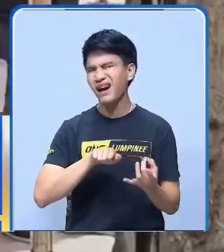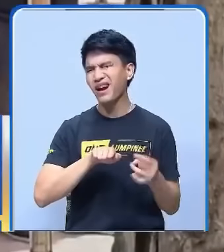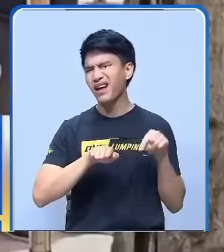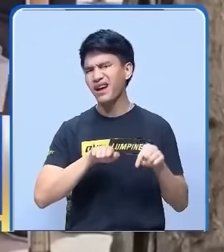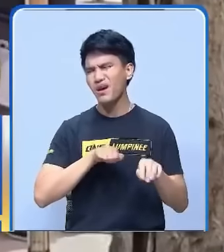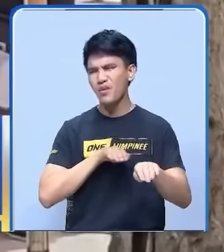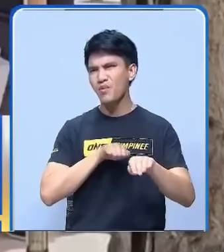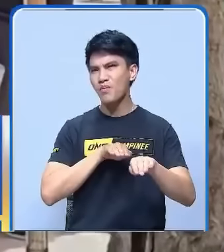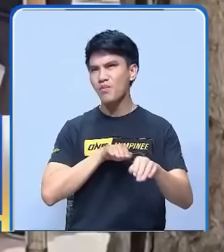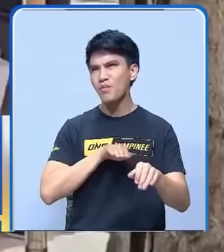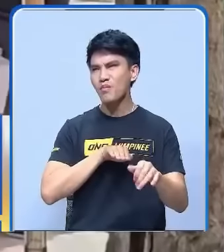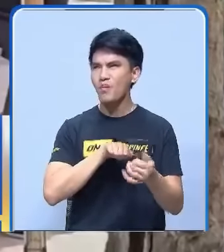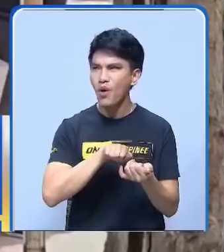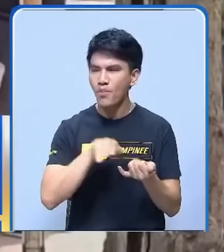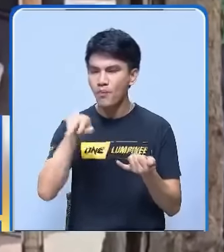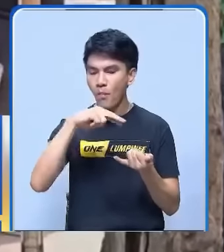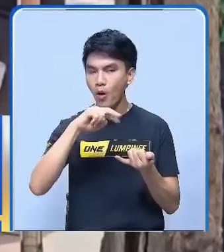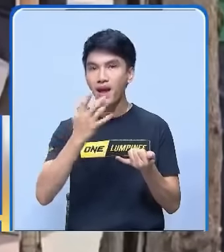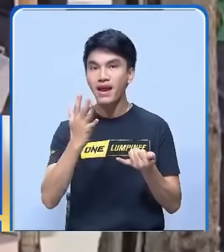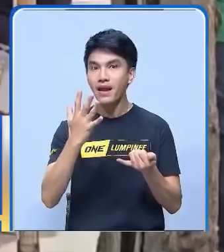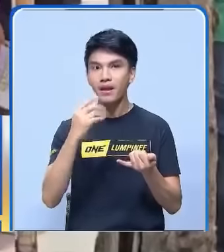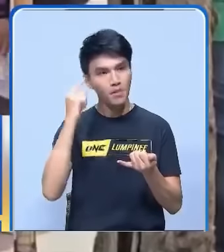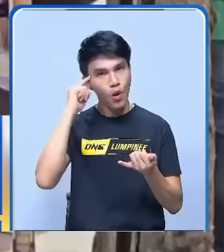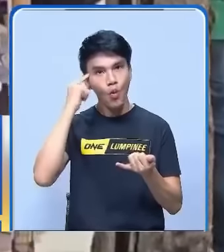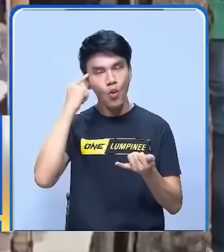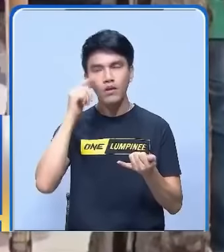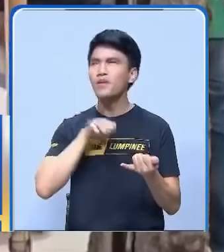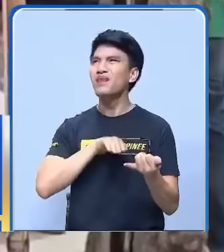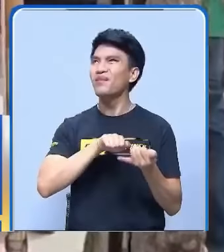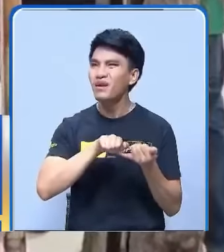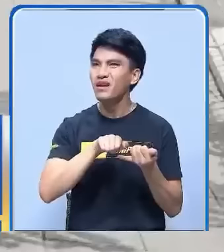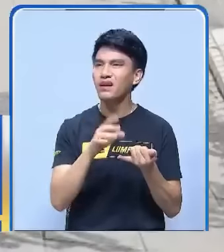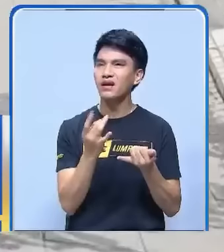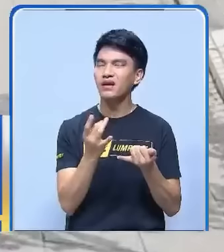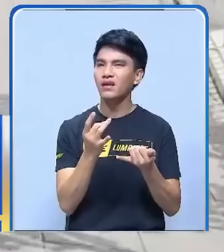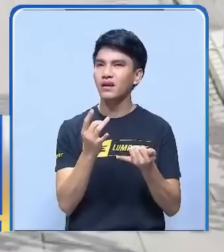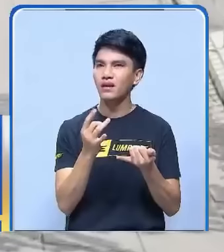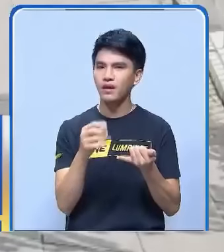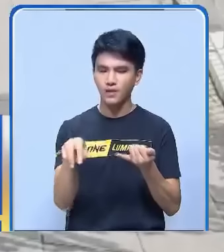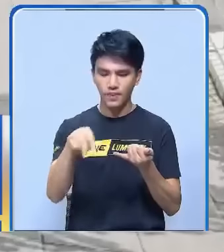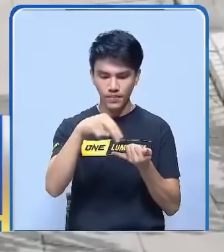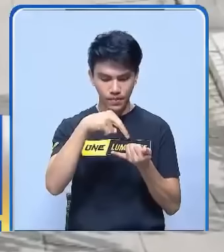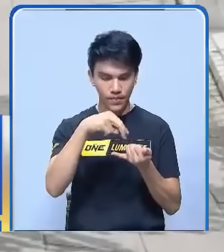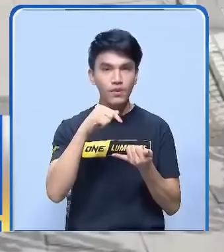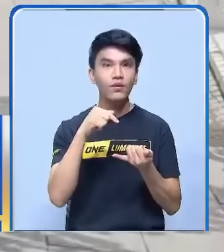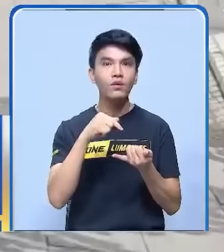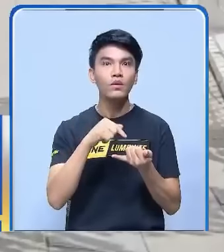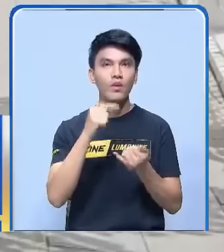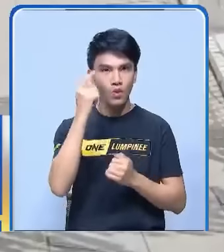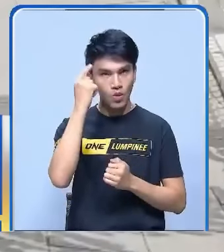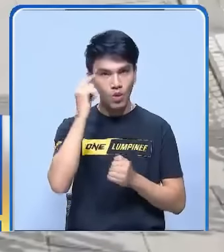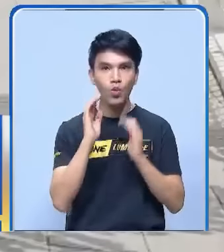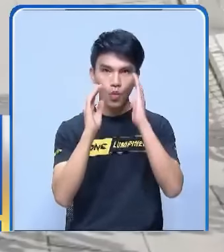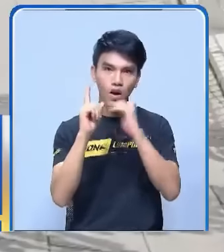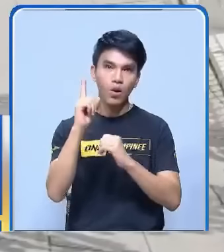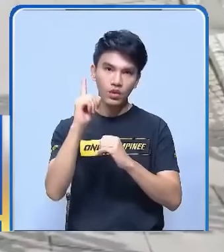ถสูงด้วยเนาะทัศนวิสัยอาจจะไม่เห็นด้วยซ้ำตอนนั้นเหยียบอะไรแต่รู้สึกได้ว่าต้องเหยียบอะไรแน่ๆก็เลยจอดรถลงมาดูถึงรู้ว่าทับคน